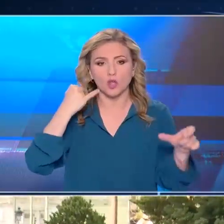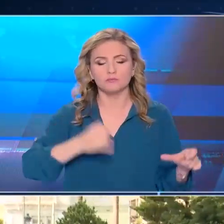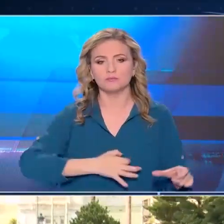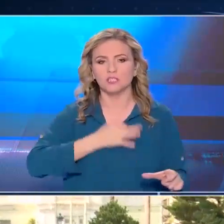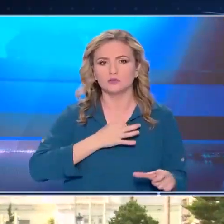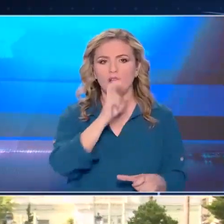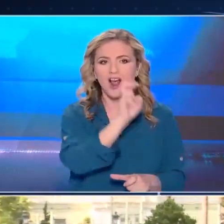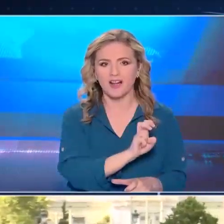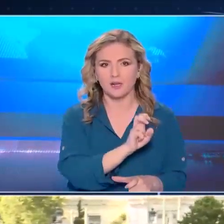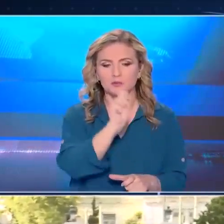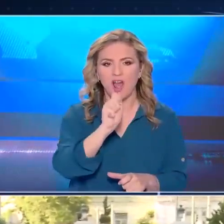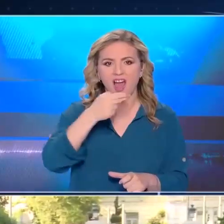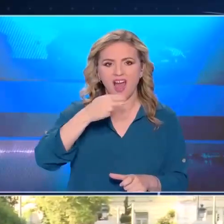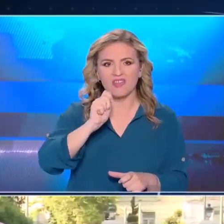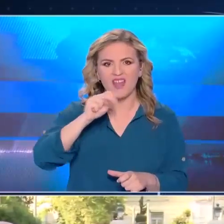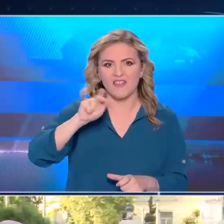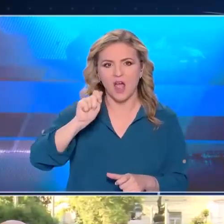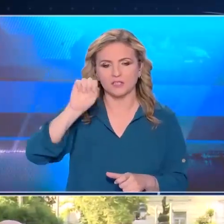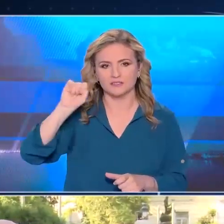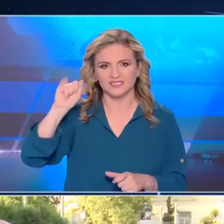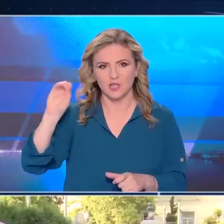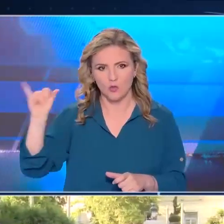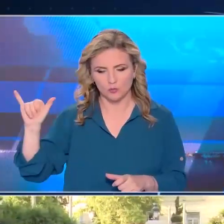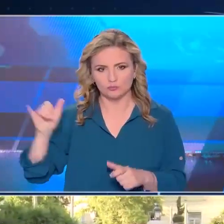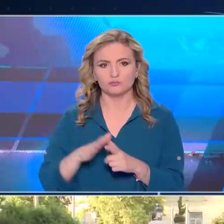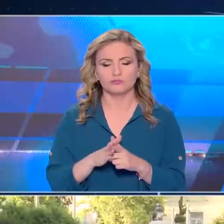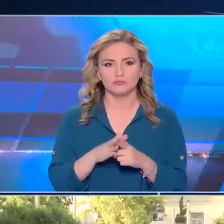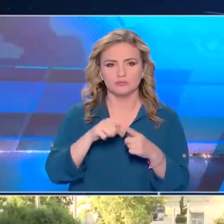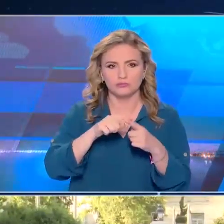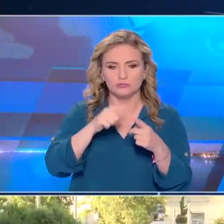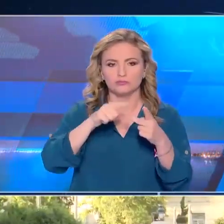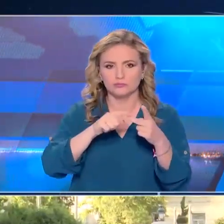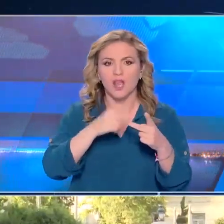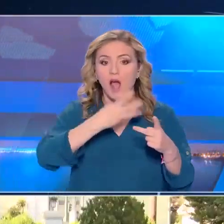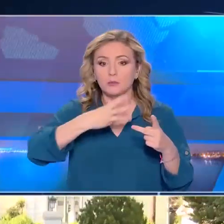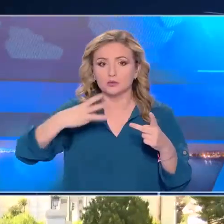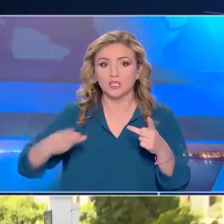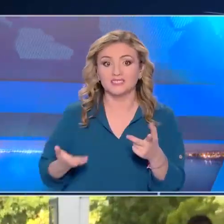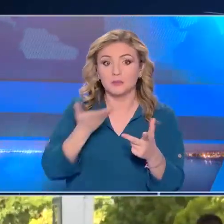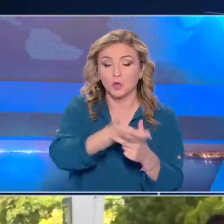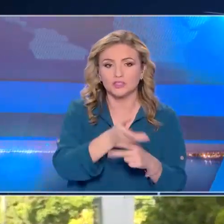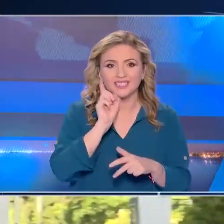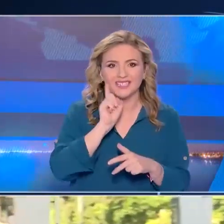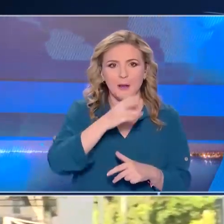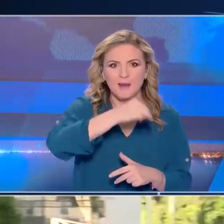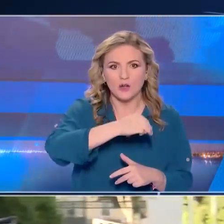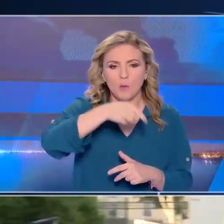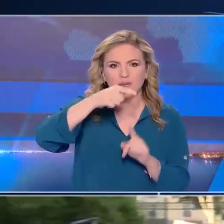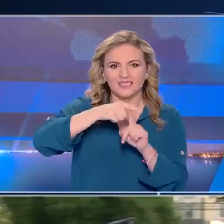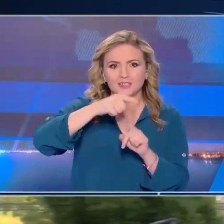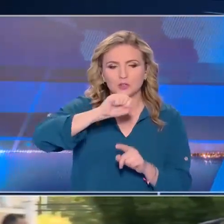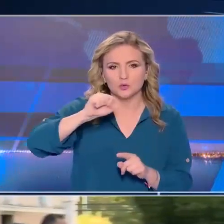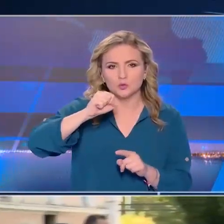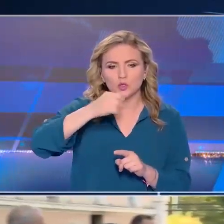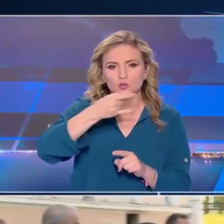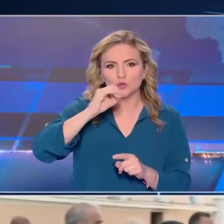κύριος Χαράλαμπος Αθανασίου και από τον ΣΥΡΙΖΑ έχει προταθεί η κυρία Μερόπη Τζούφη, ενώ